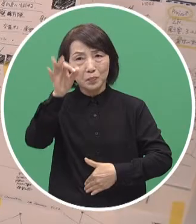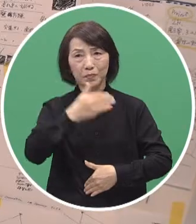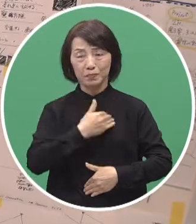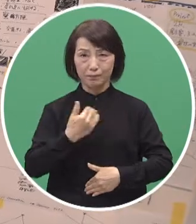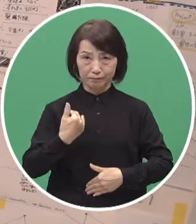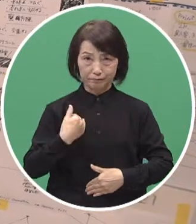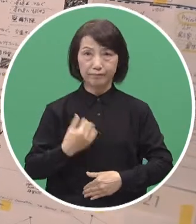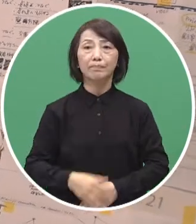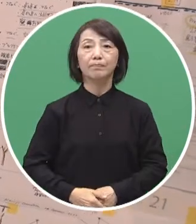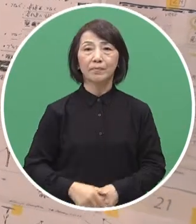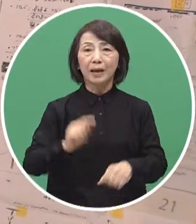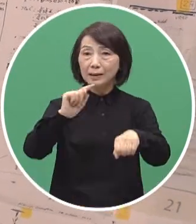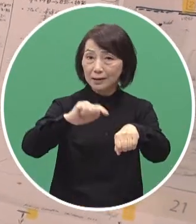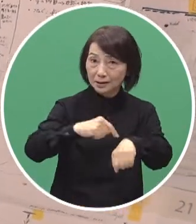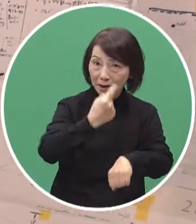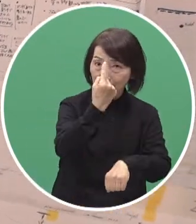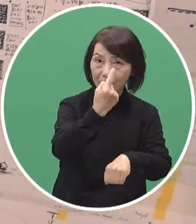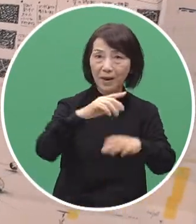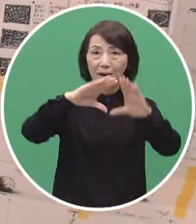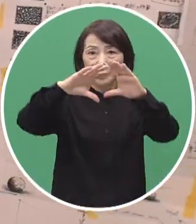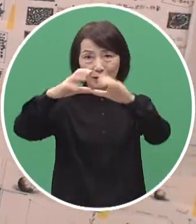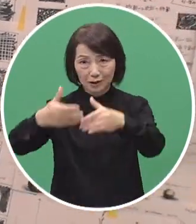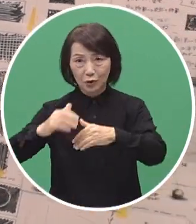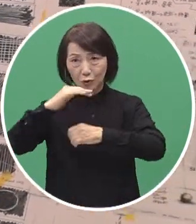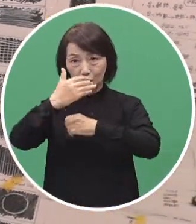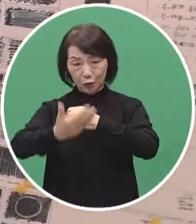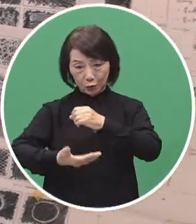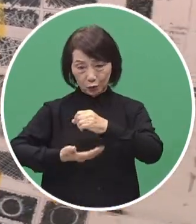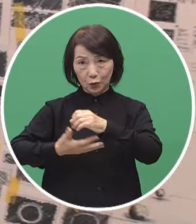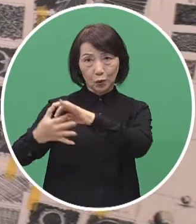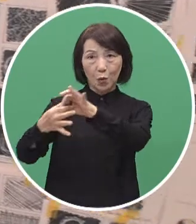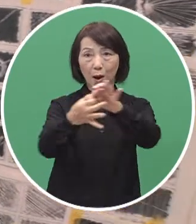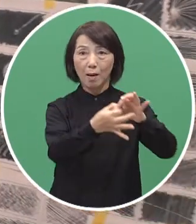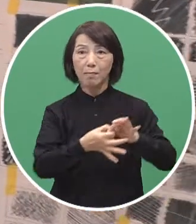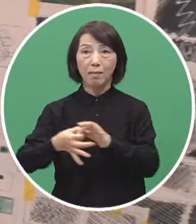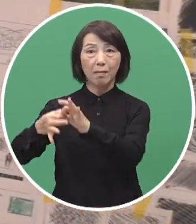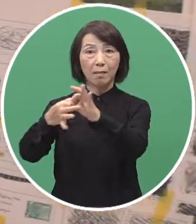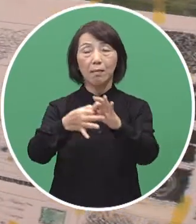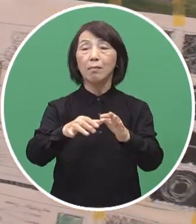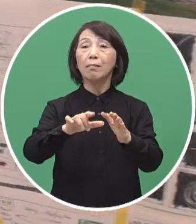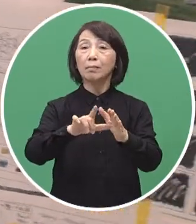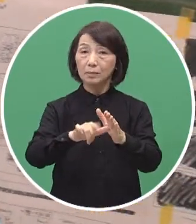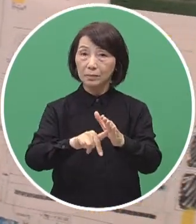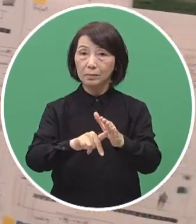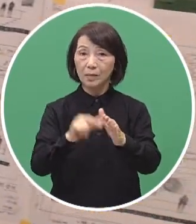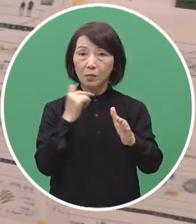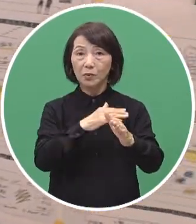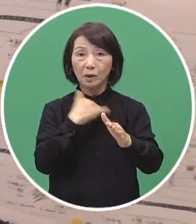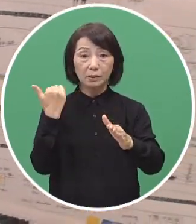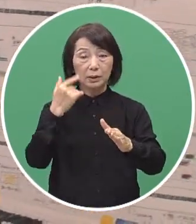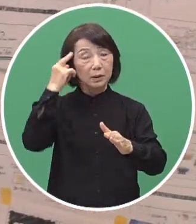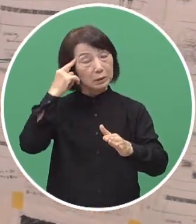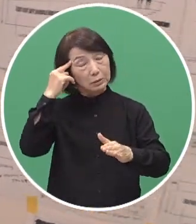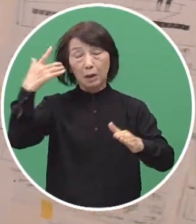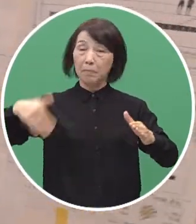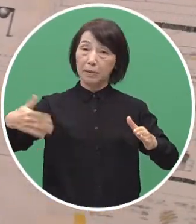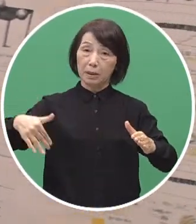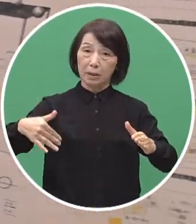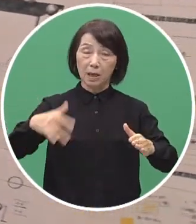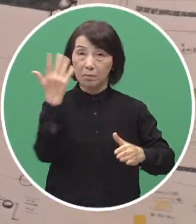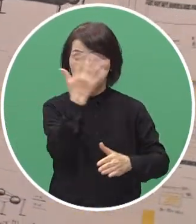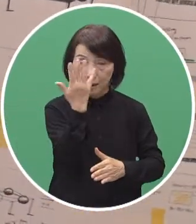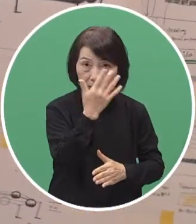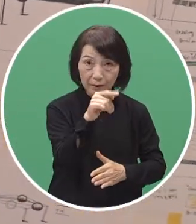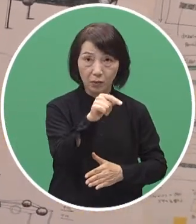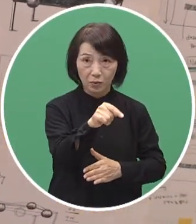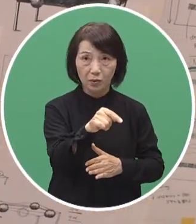。 自然と地球と宇宙との関係の中で僕たちが気がついていない見え